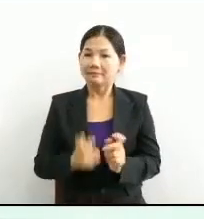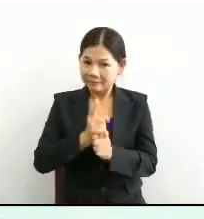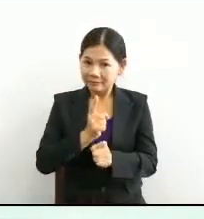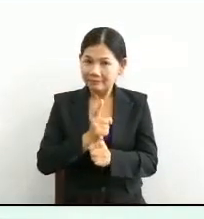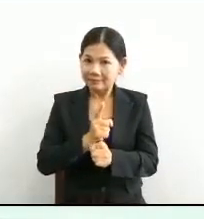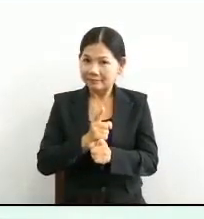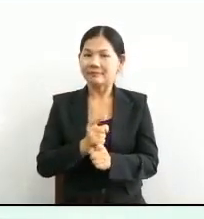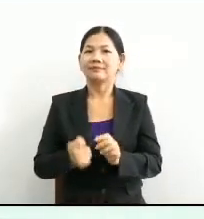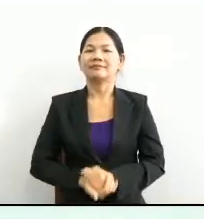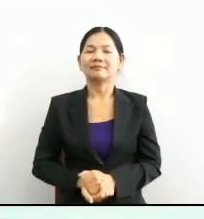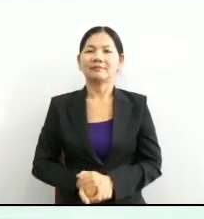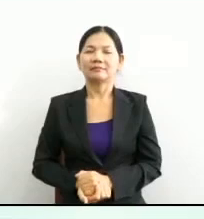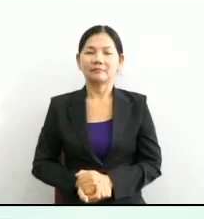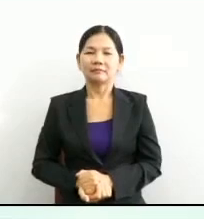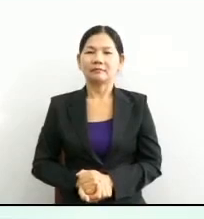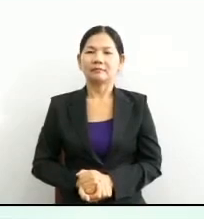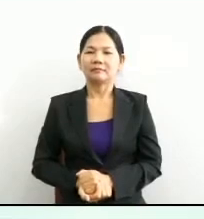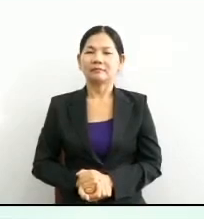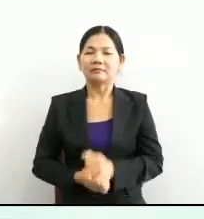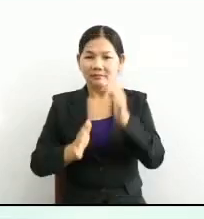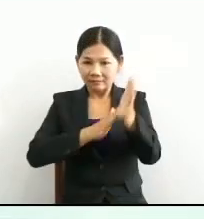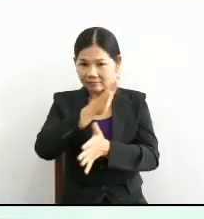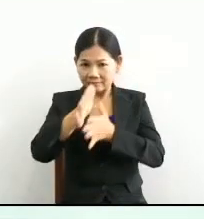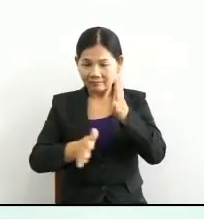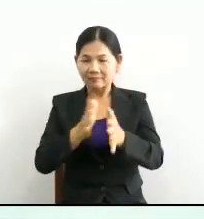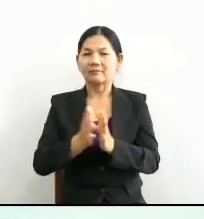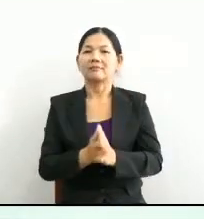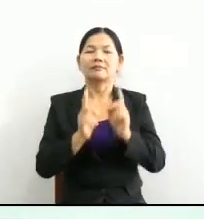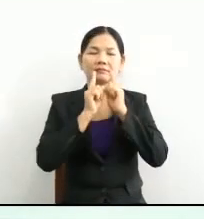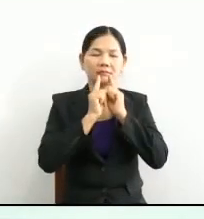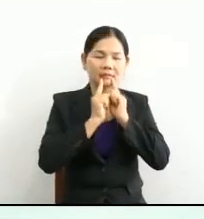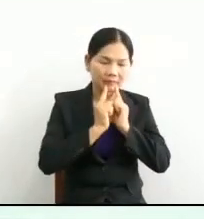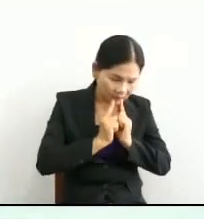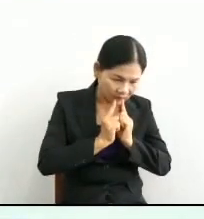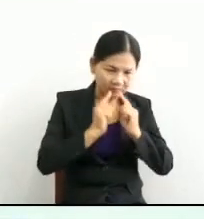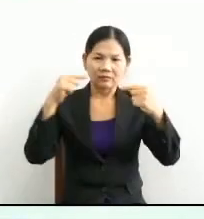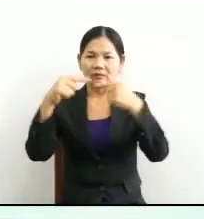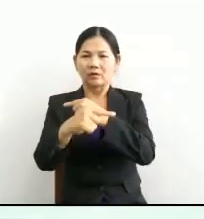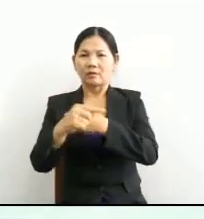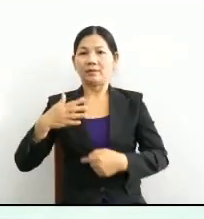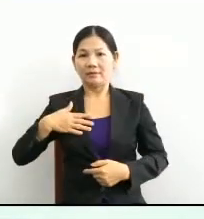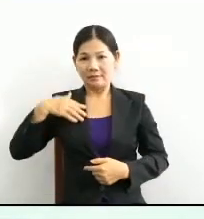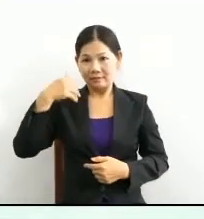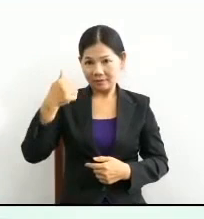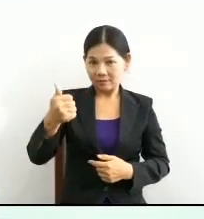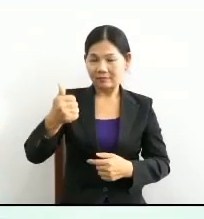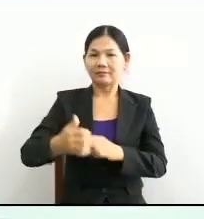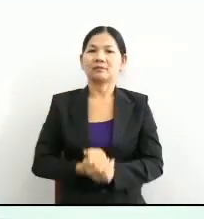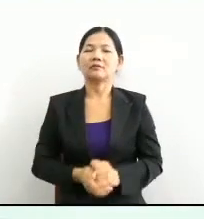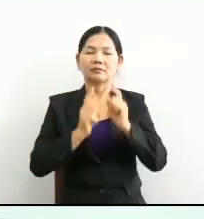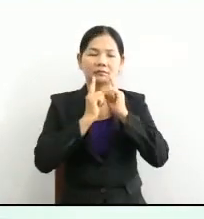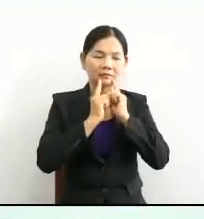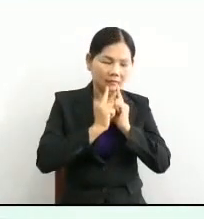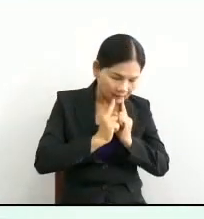tưởng ạc nia lọ nà con chẳng ạ lỡ, cửu ạ con sẽ đạp nè tốc tươi nắng sọc con ăn cho mùi nẹ cừu